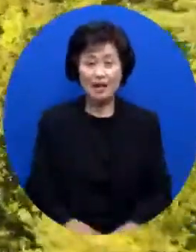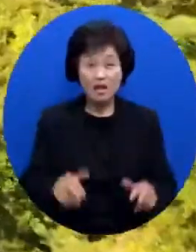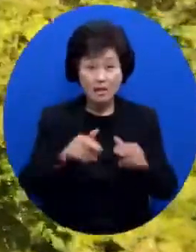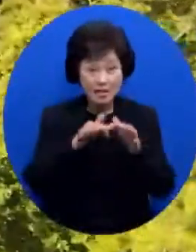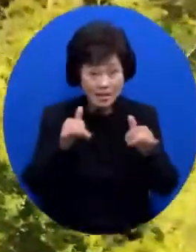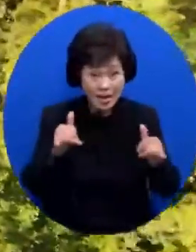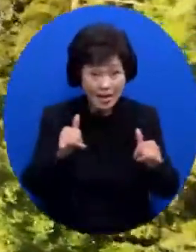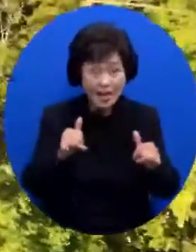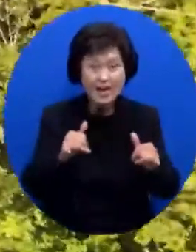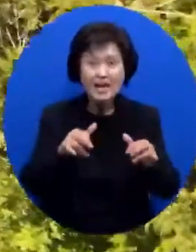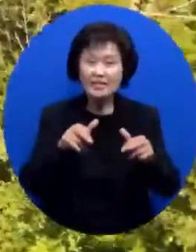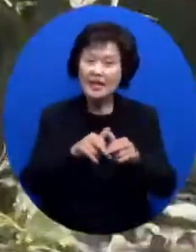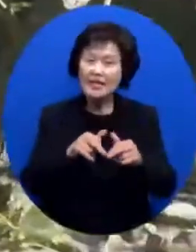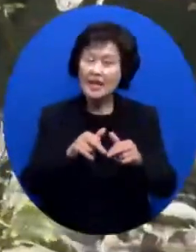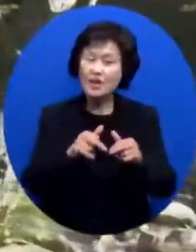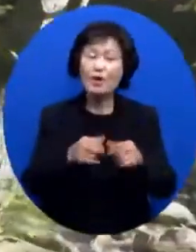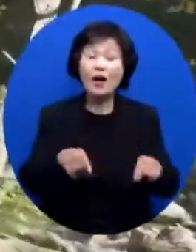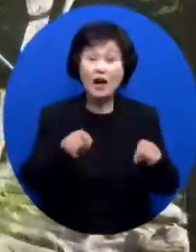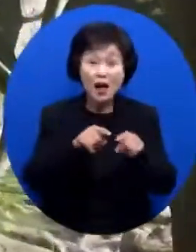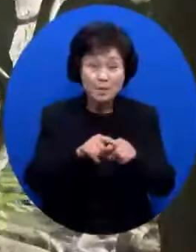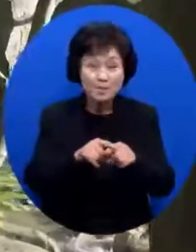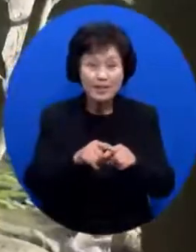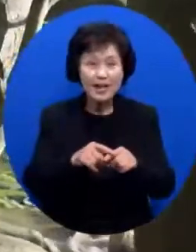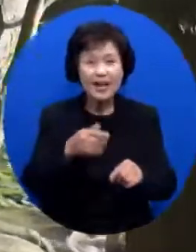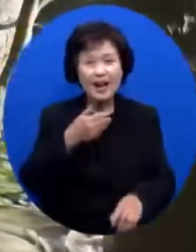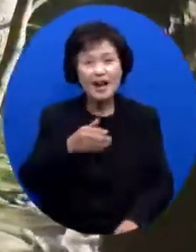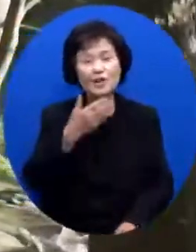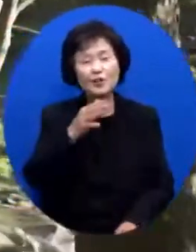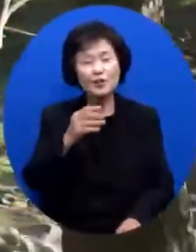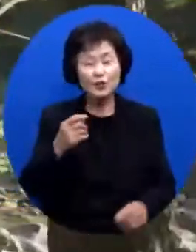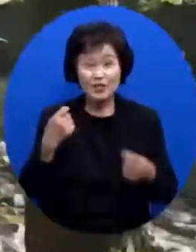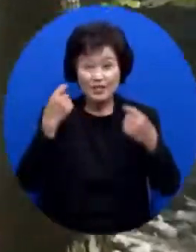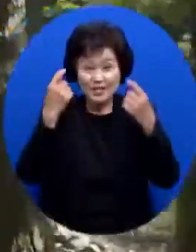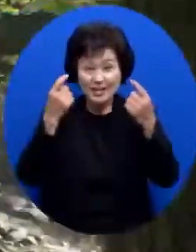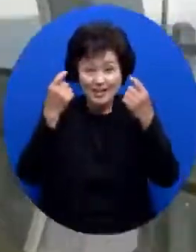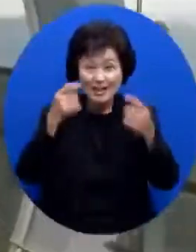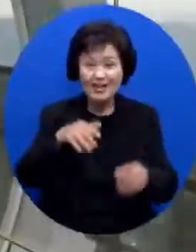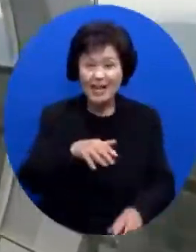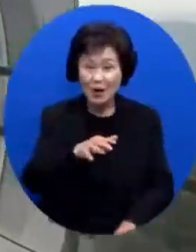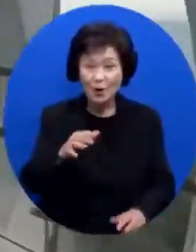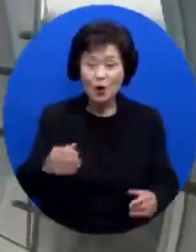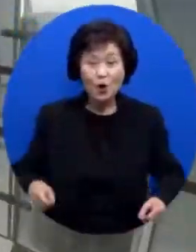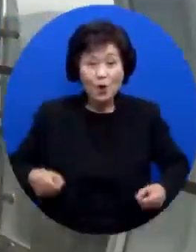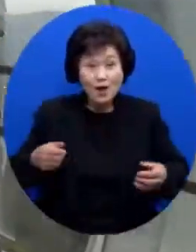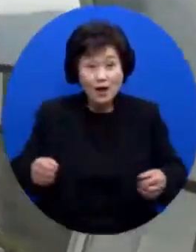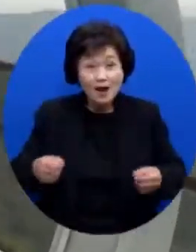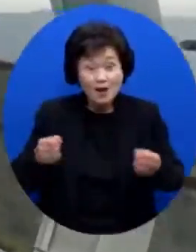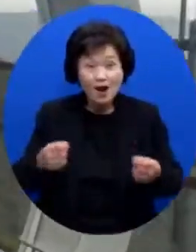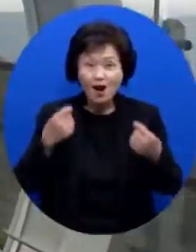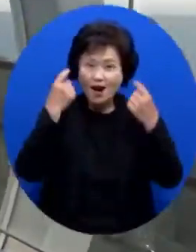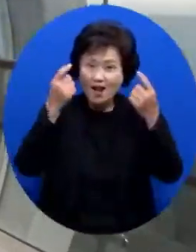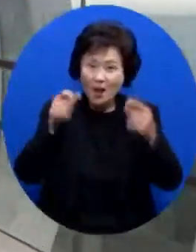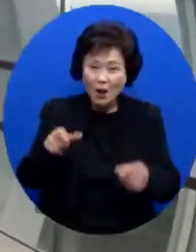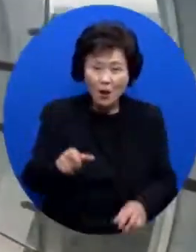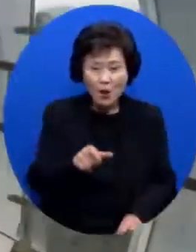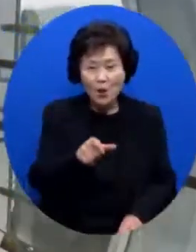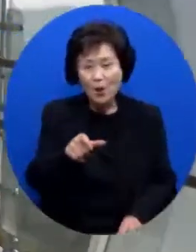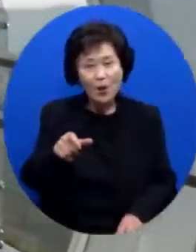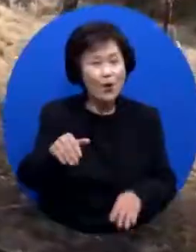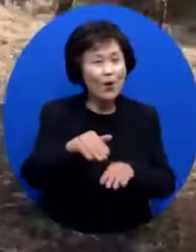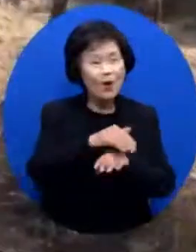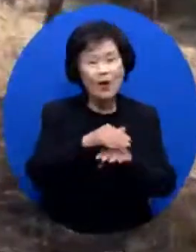장애인과 비장애인이 함께하는 여행길. 휠체어를 탄 장애인과 비장애인은 여행 코스를 다니며 느낀 점을